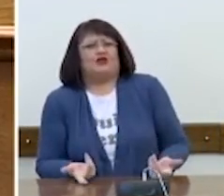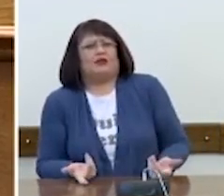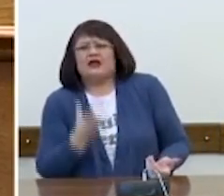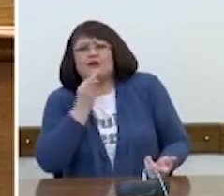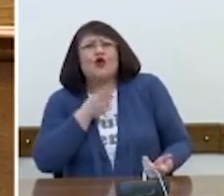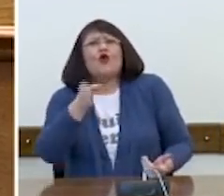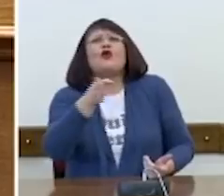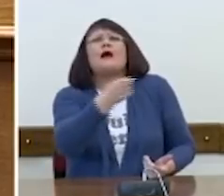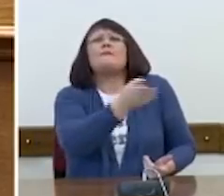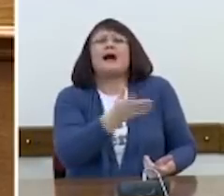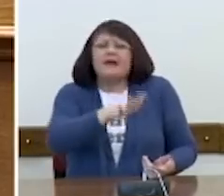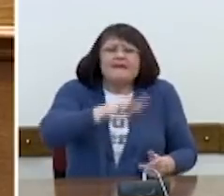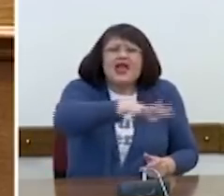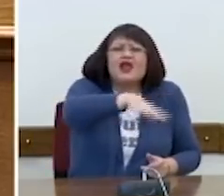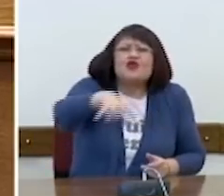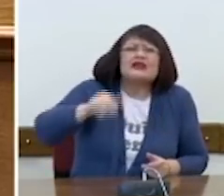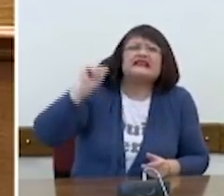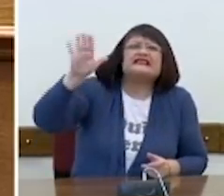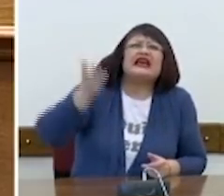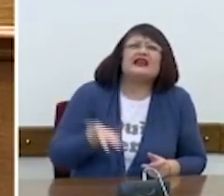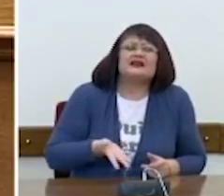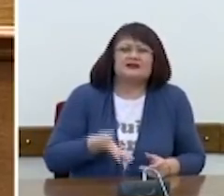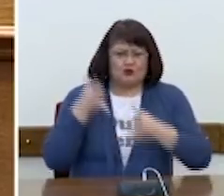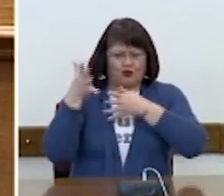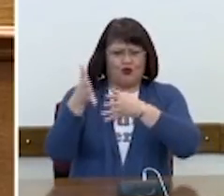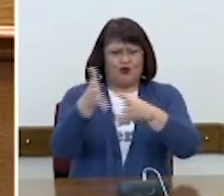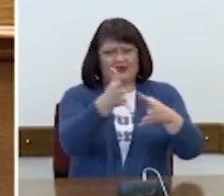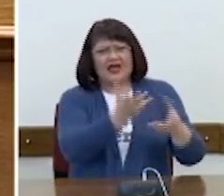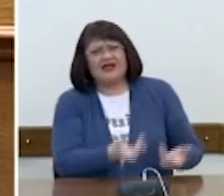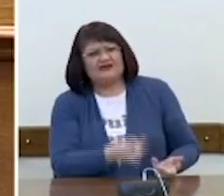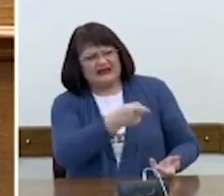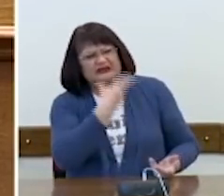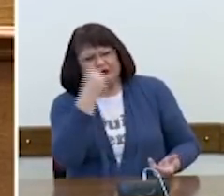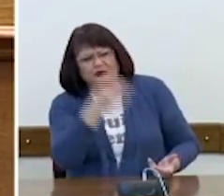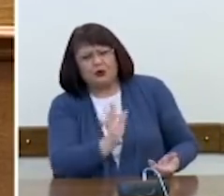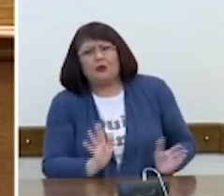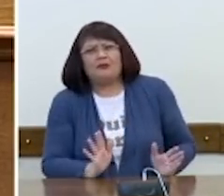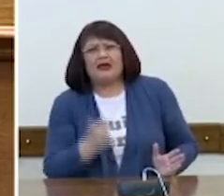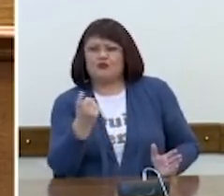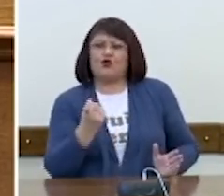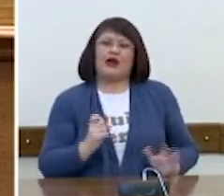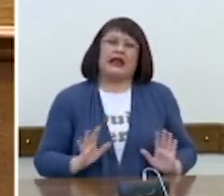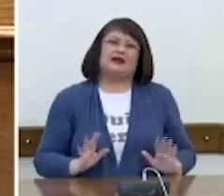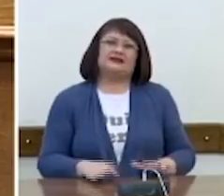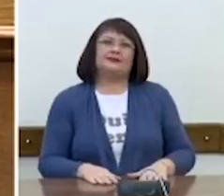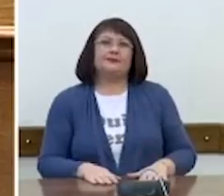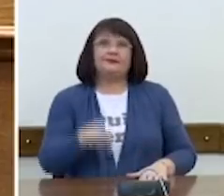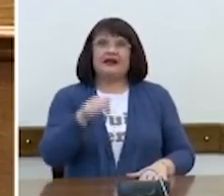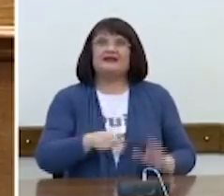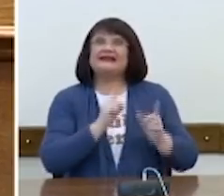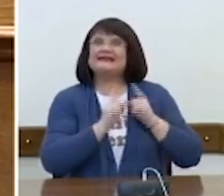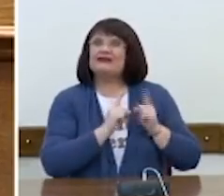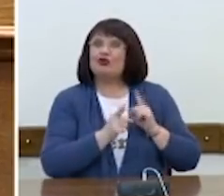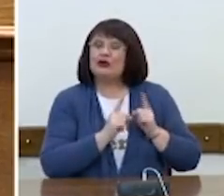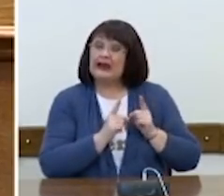λαός σε αυτές τις περιοχές? Κοροϊδεύεται ξεδιάντροπα και προκλητικά. Η συμφωνία αυτή